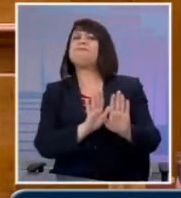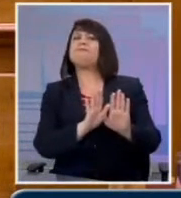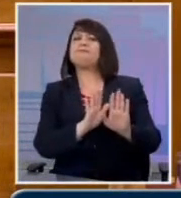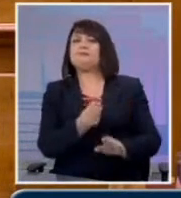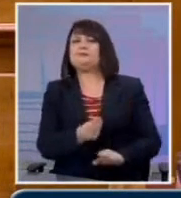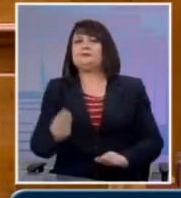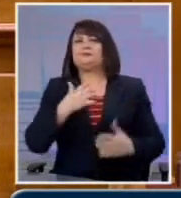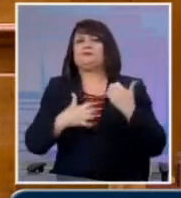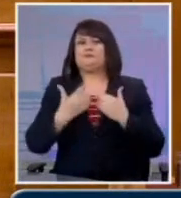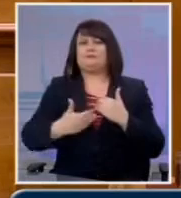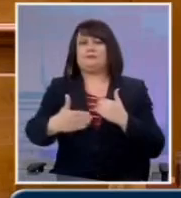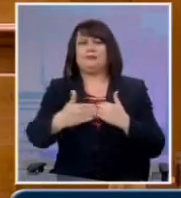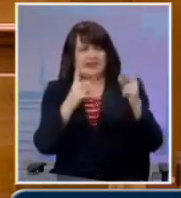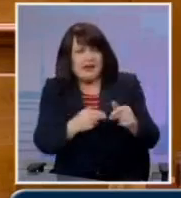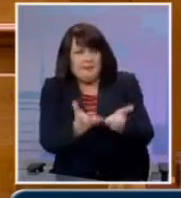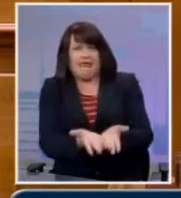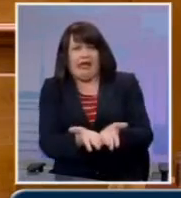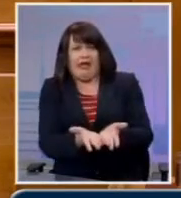περισσότερο από εδώ και πέρα. Σταματήστε.